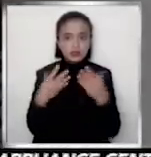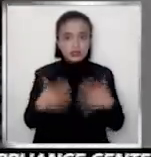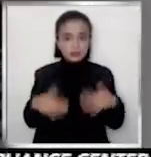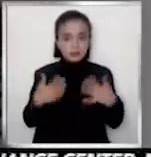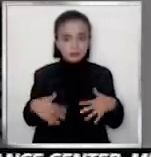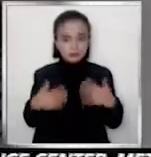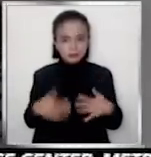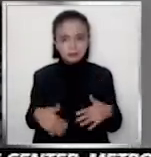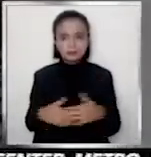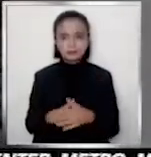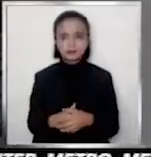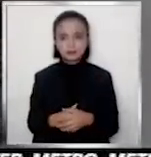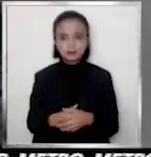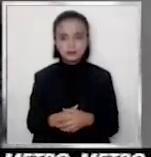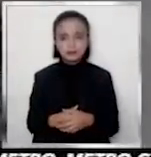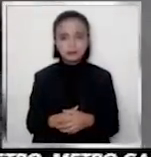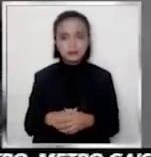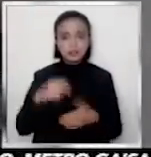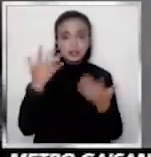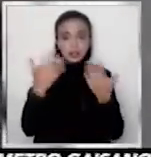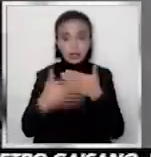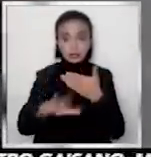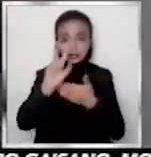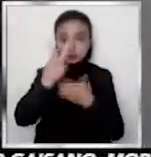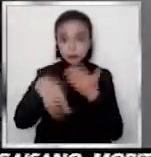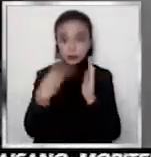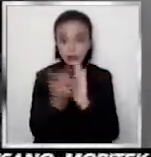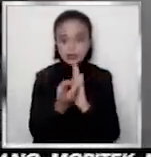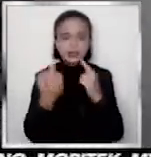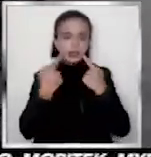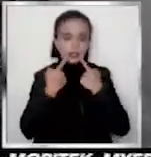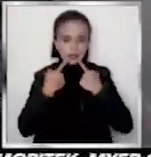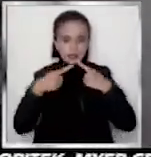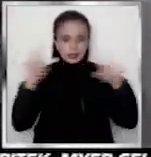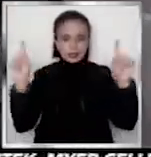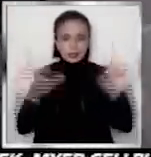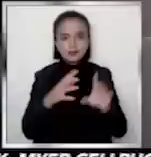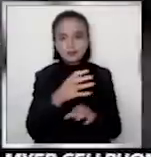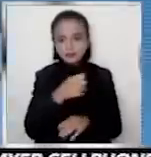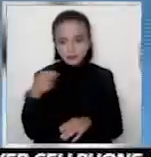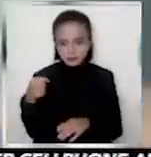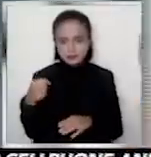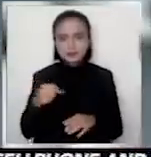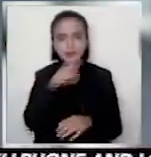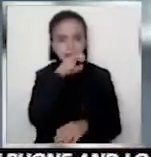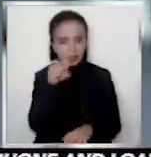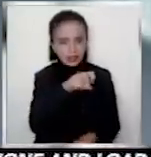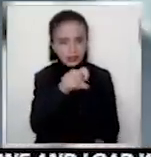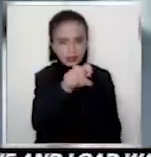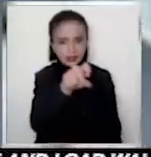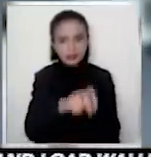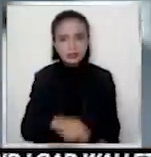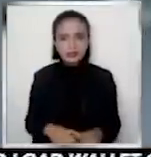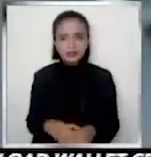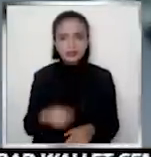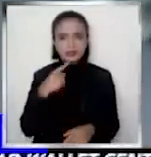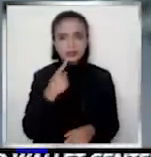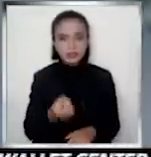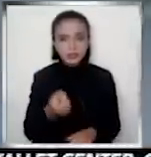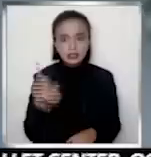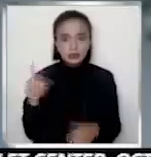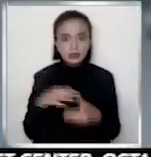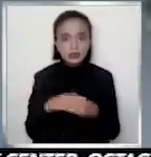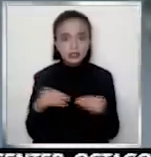Makalipas ang 2 oras, matagumpay rin nakuha ang pumapalag na ahas. Ayon sa Born to be Wild host